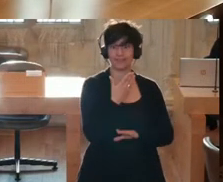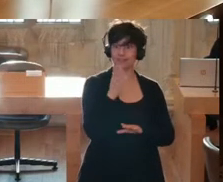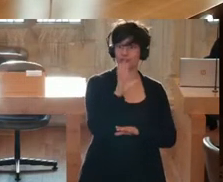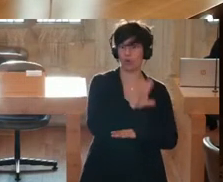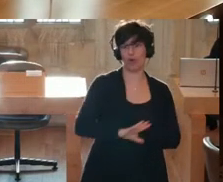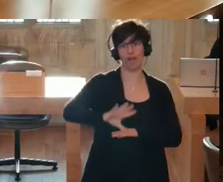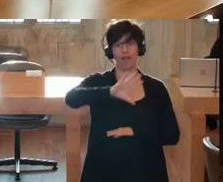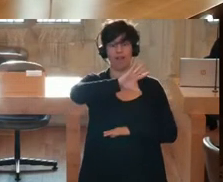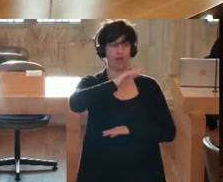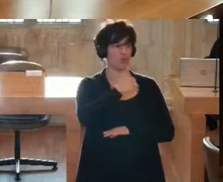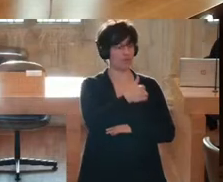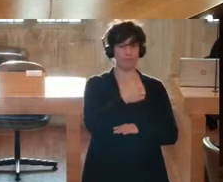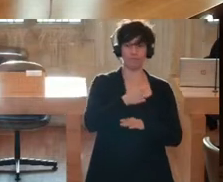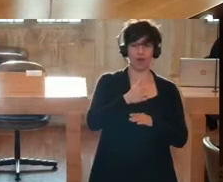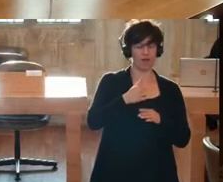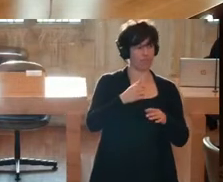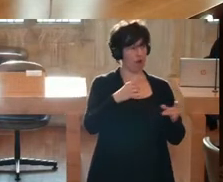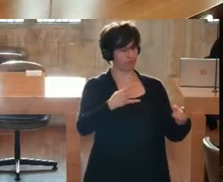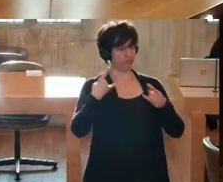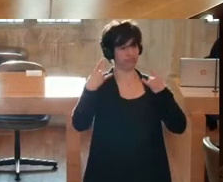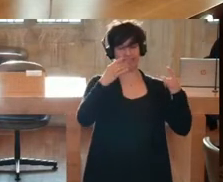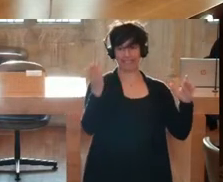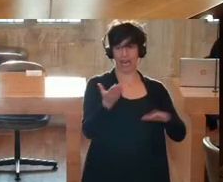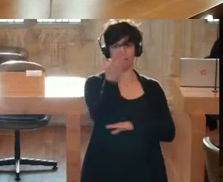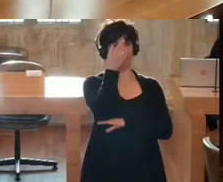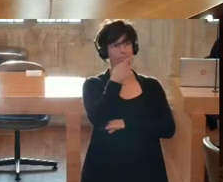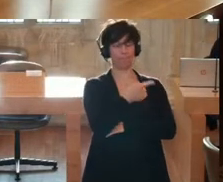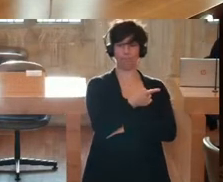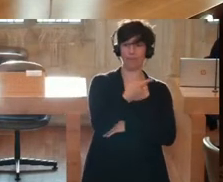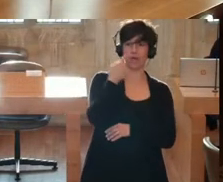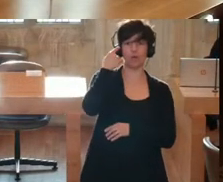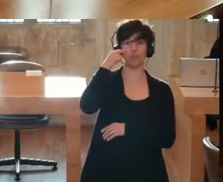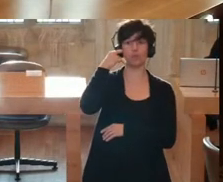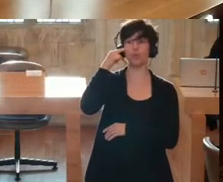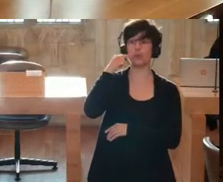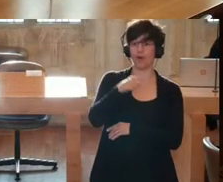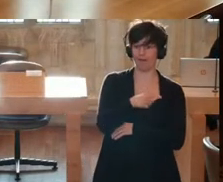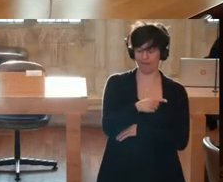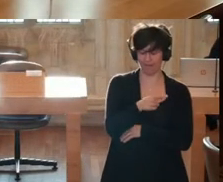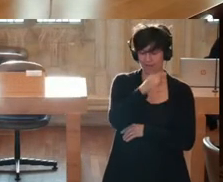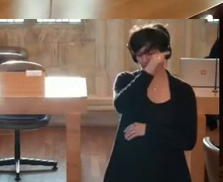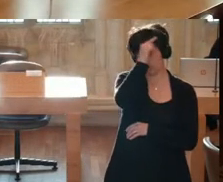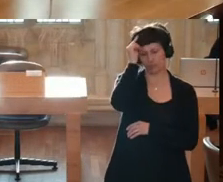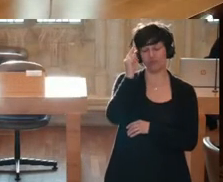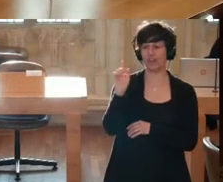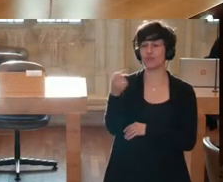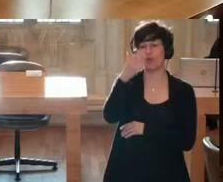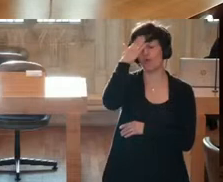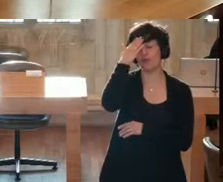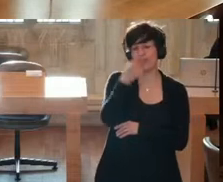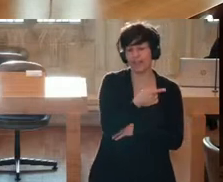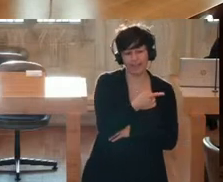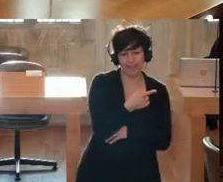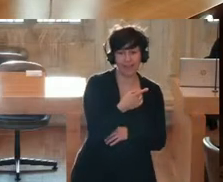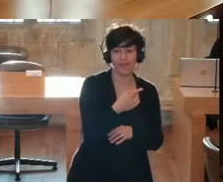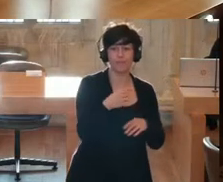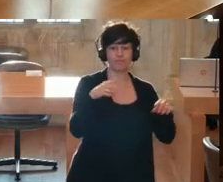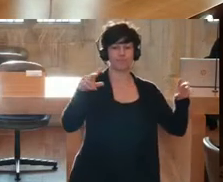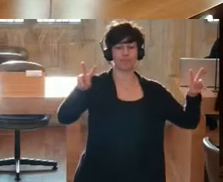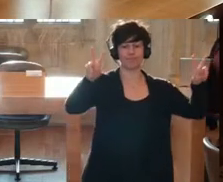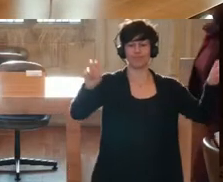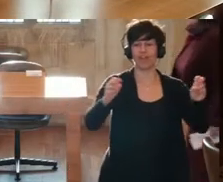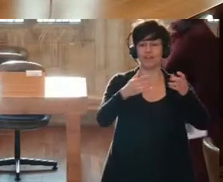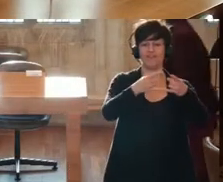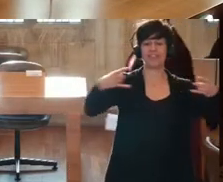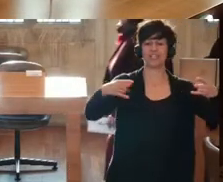vitrine artistique, en particulier sur la... Mais il n'a pas fait que ça, bien sûr, mais en tout cas, notamment, on le connaît notamment par la vitrine de Pop rue